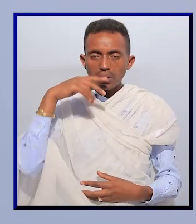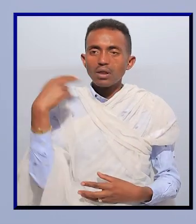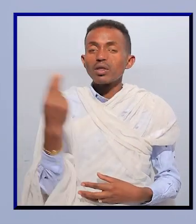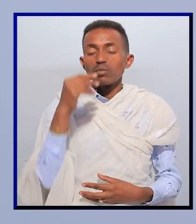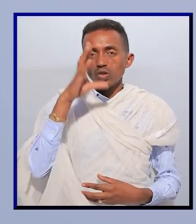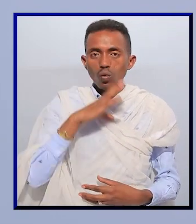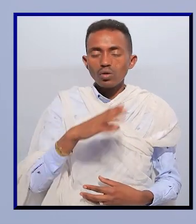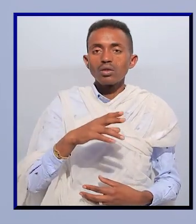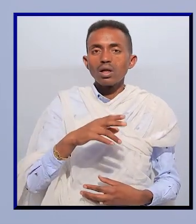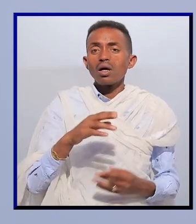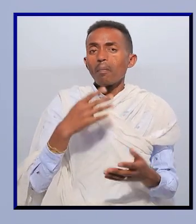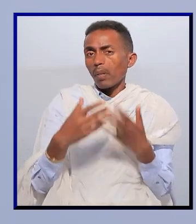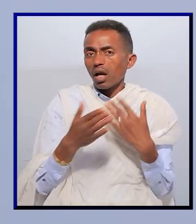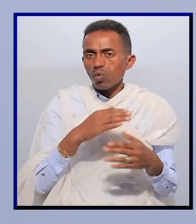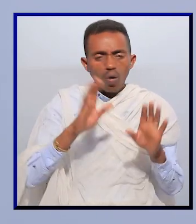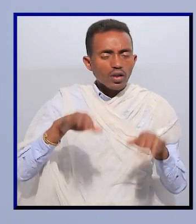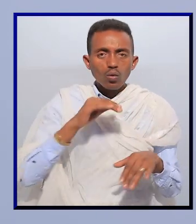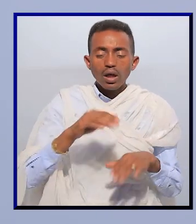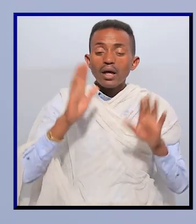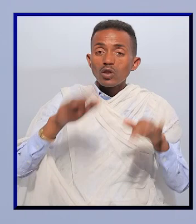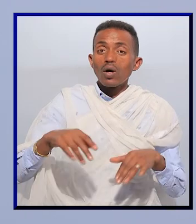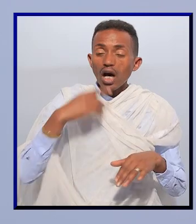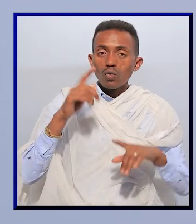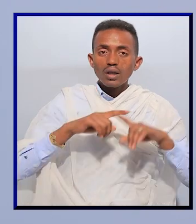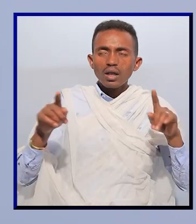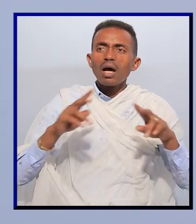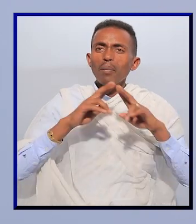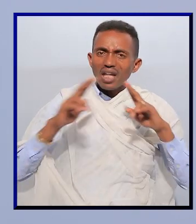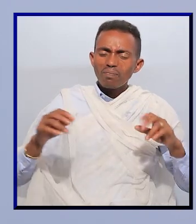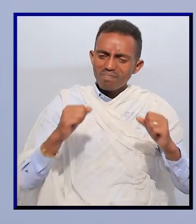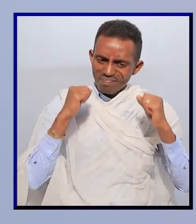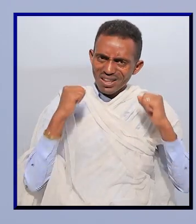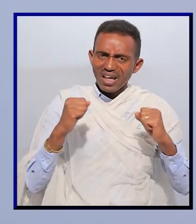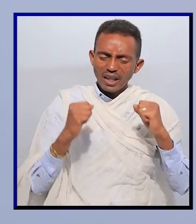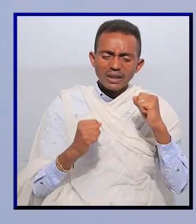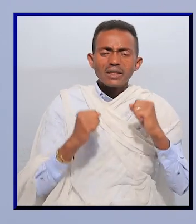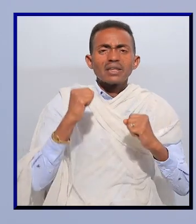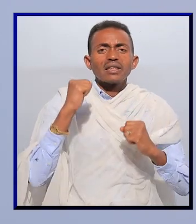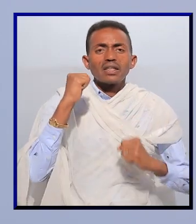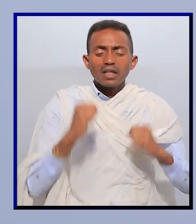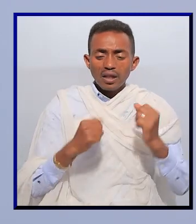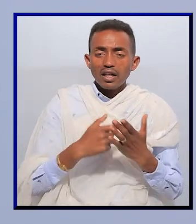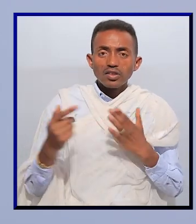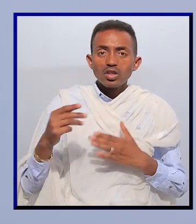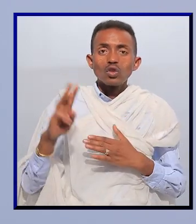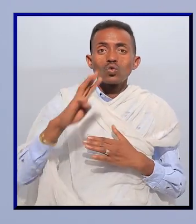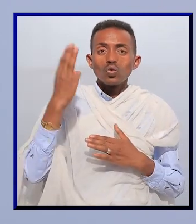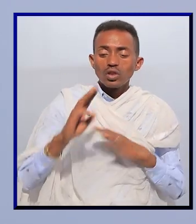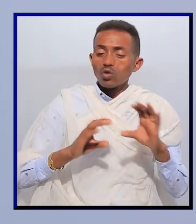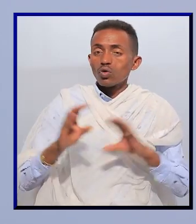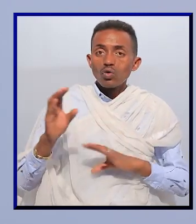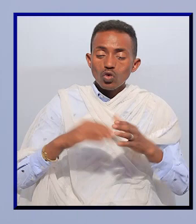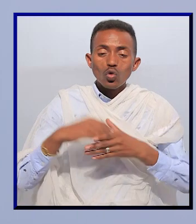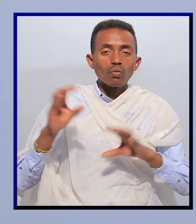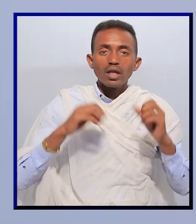የሐሽሽ ሱስ ውስጥ የወደቀ ሰው በቀላሉ አይተውም እንተው ካሉ ግን በጣም ካራ ትግል ከዚህ ሱስ